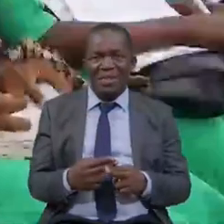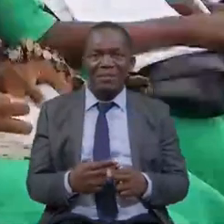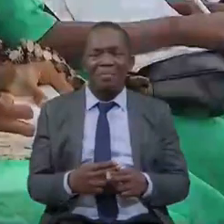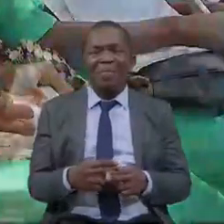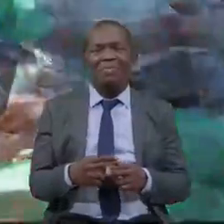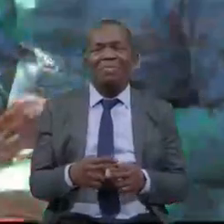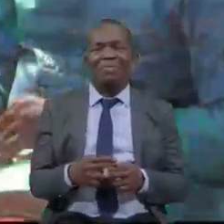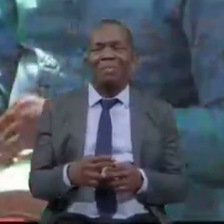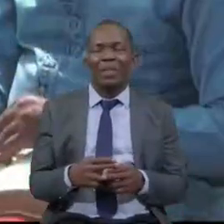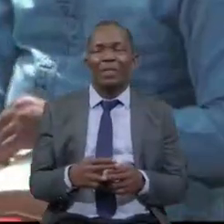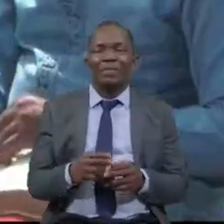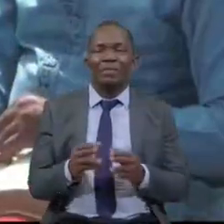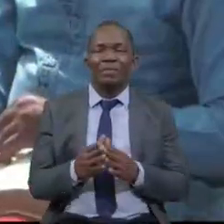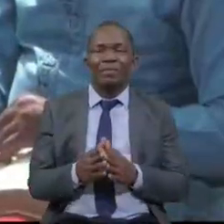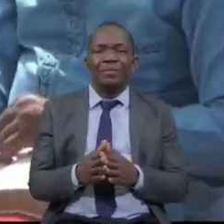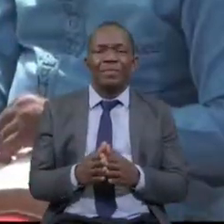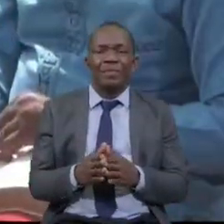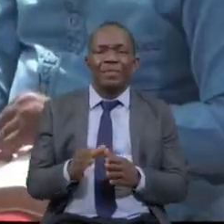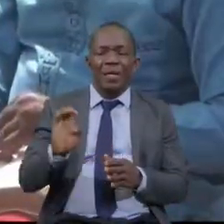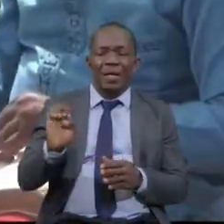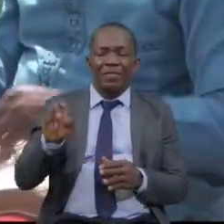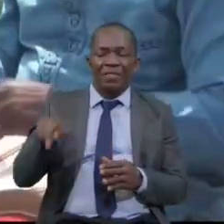verset Éphésiens 3.